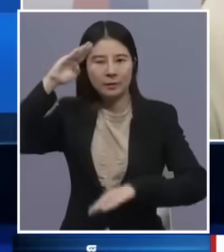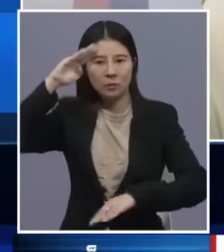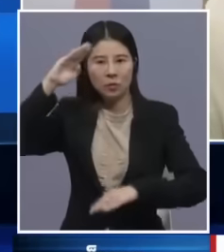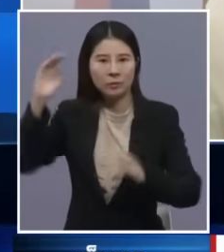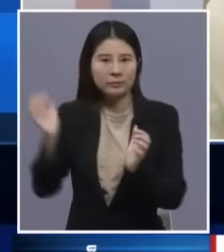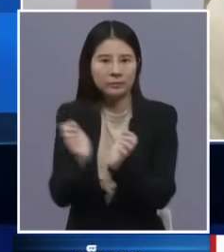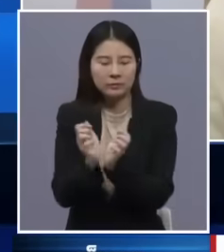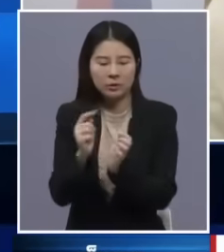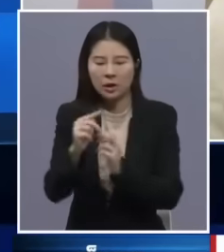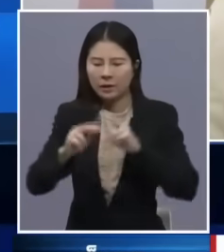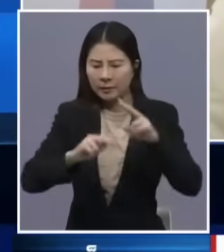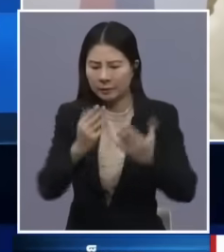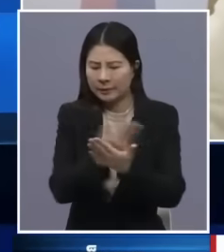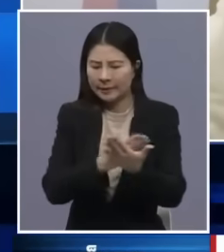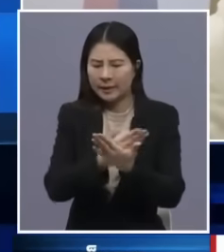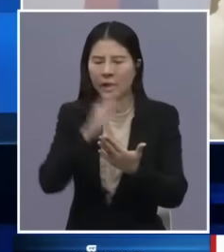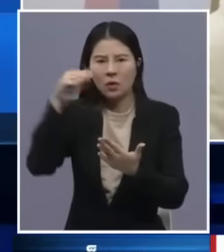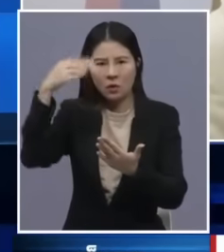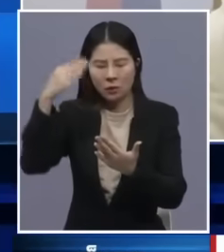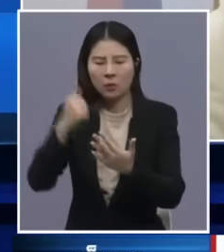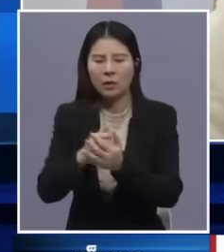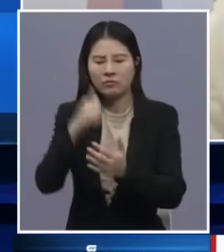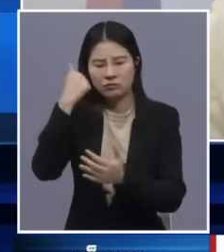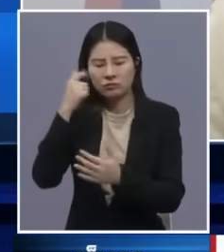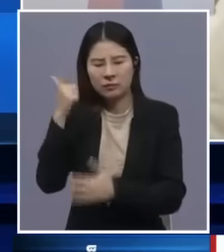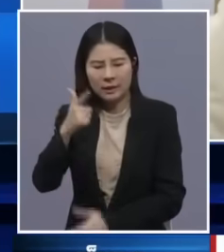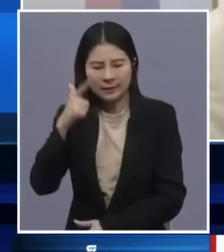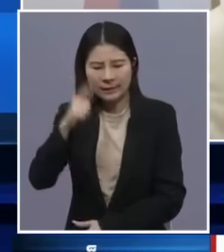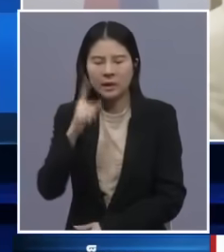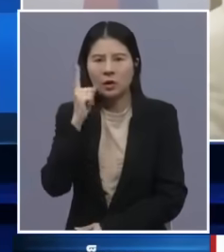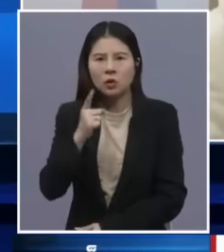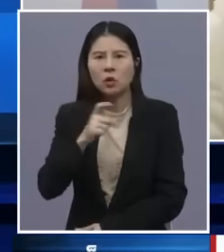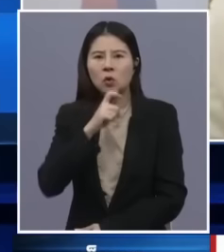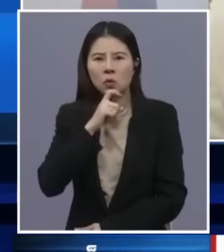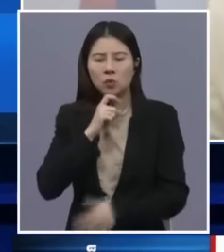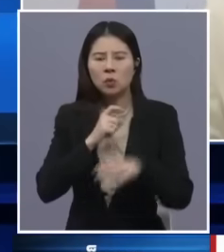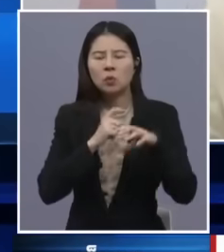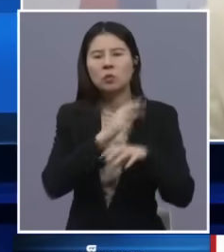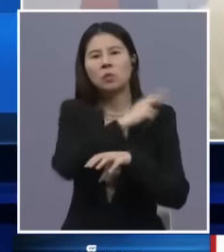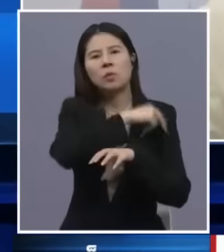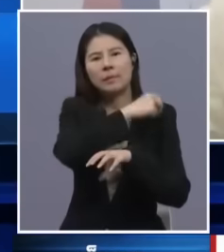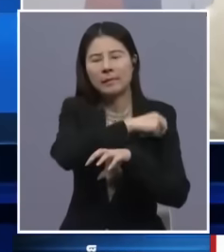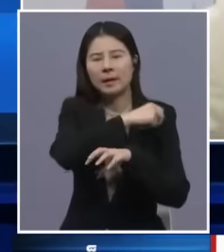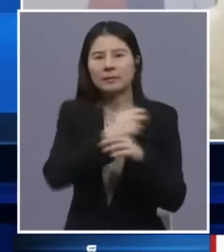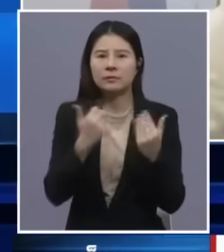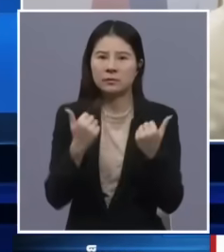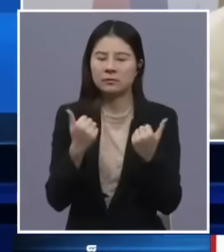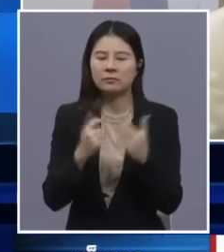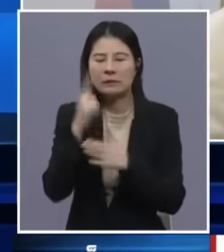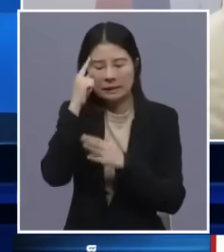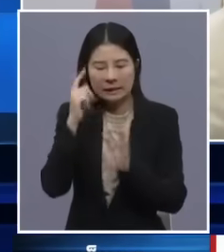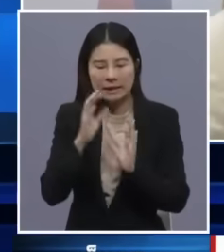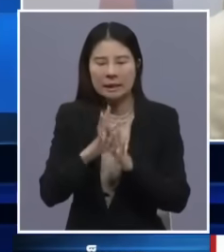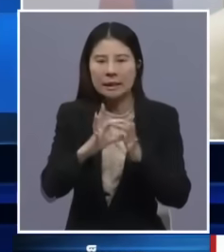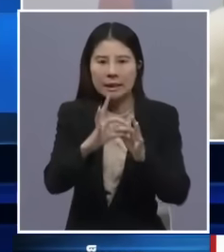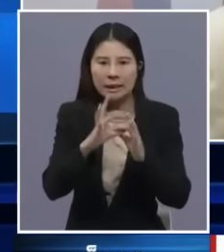ณฑ์รายงานมายังปลัดก่อนที่จะเสนอรายงานมายังตนซึ่งจะยึดความเห็นของแพทย์ว่ามีหลักการเห